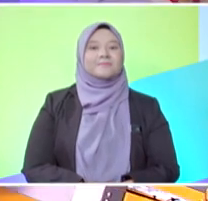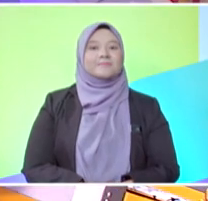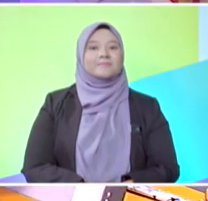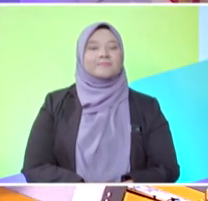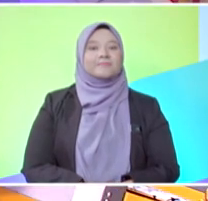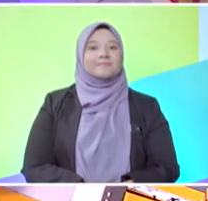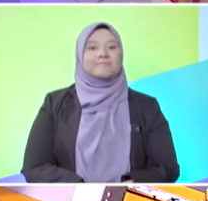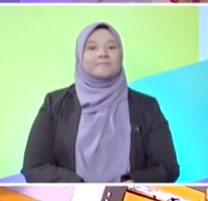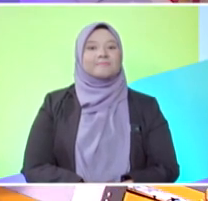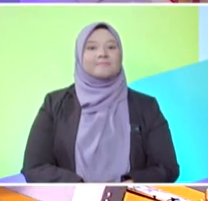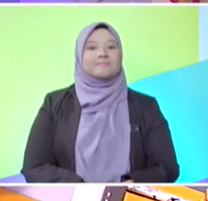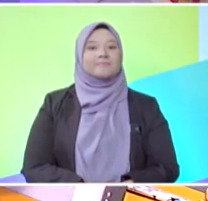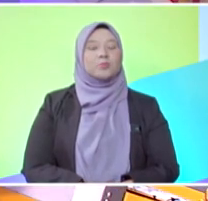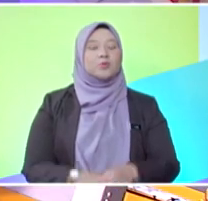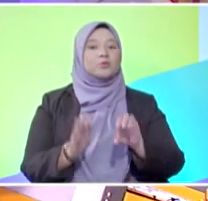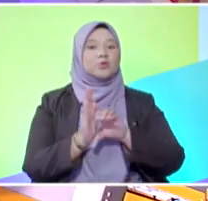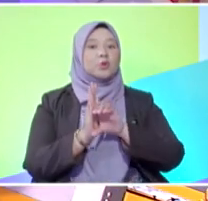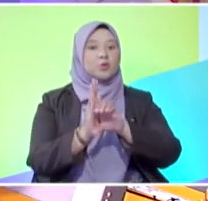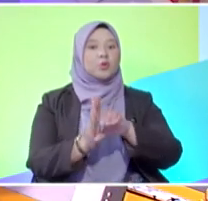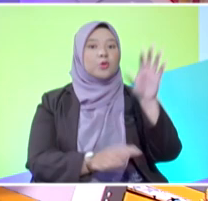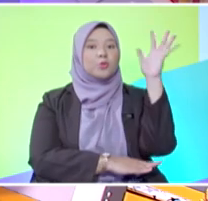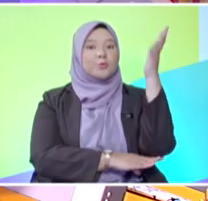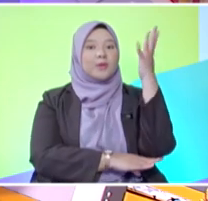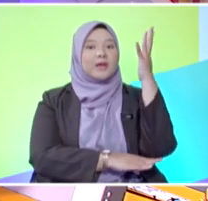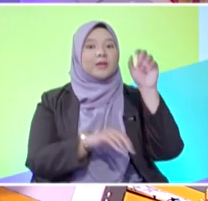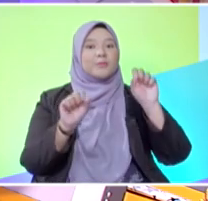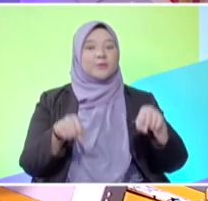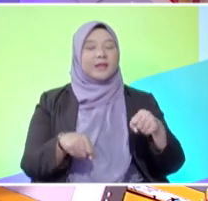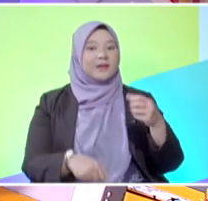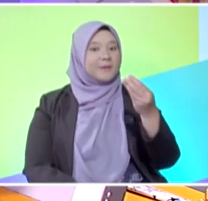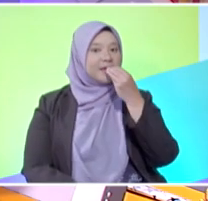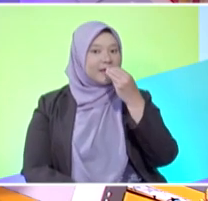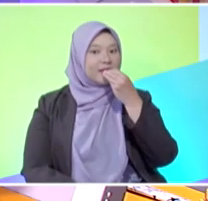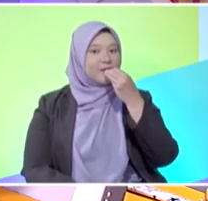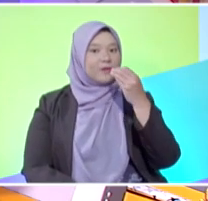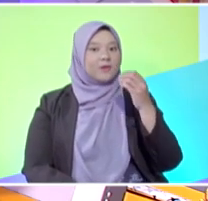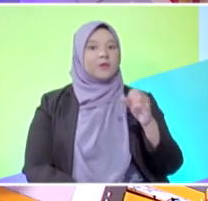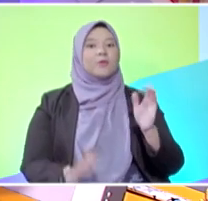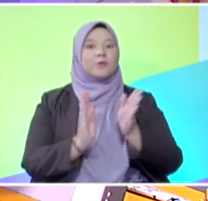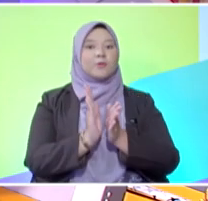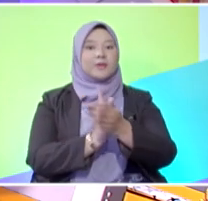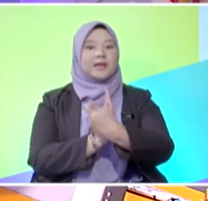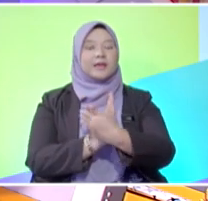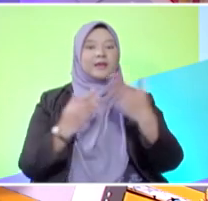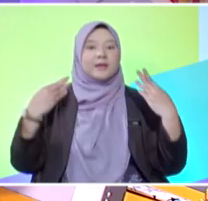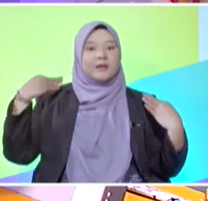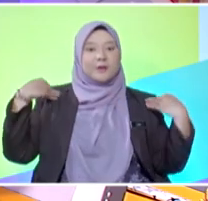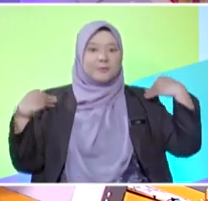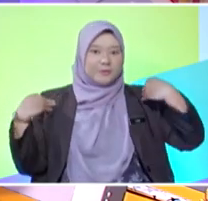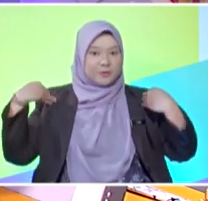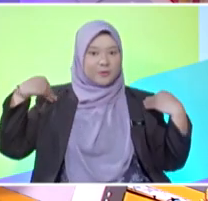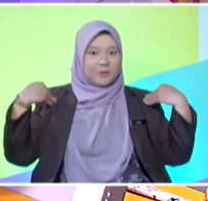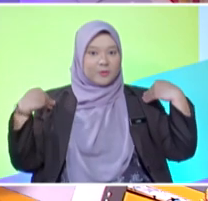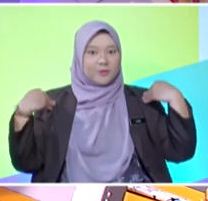tumbuh-tumbuhan yang terdiri daripada 4 itulah jadi itu yang hayuan akan makan oke